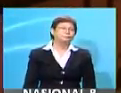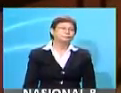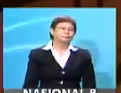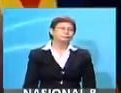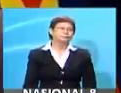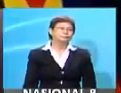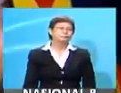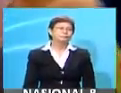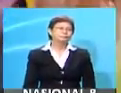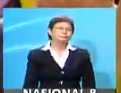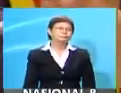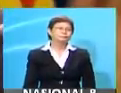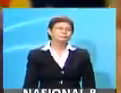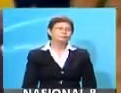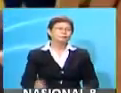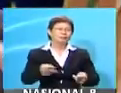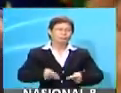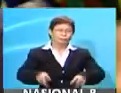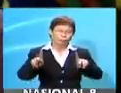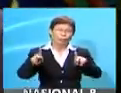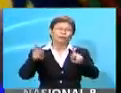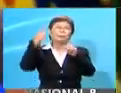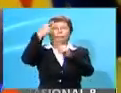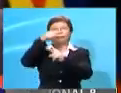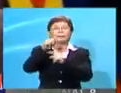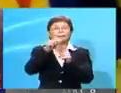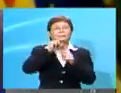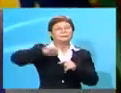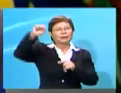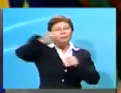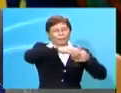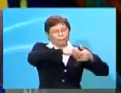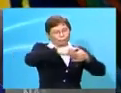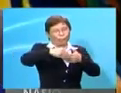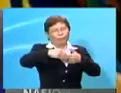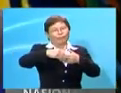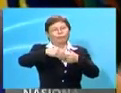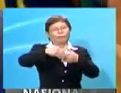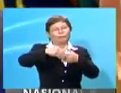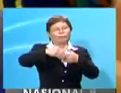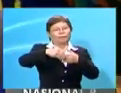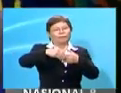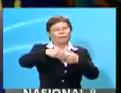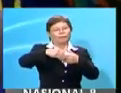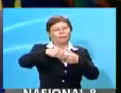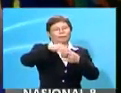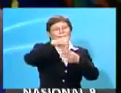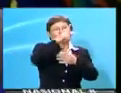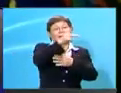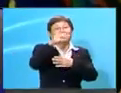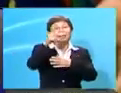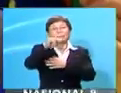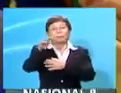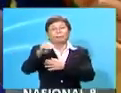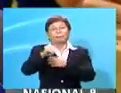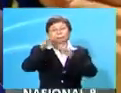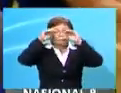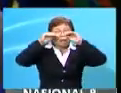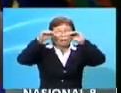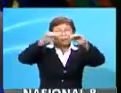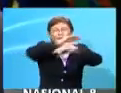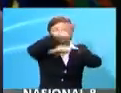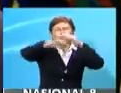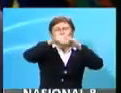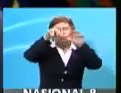Semenanjung inilah peluang bagi orang Sabah yang menerjui Kementerian ini membantu mendidik seluruh rakyat Malaysia